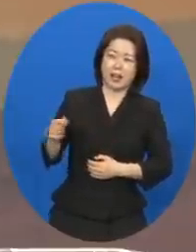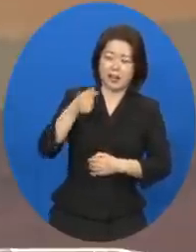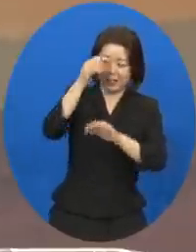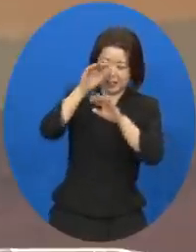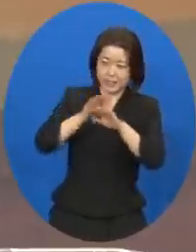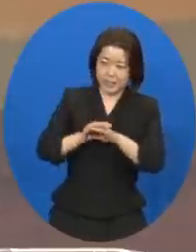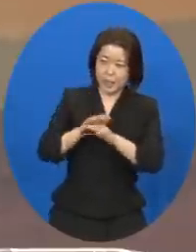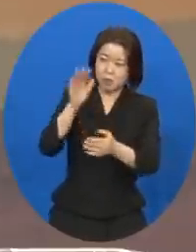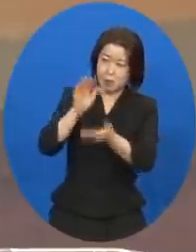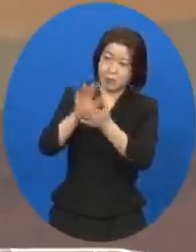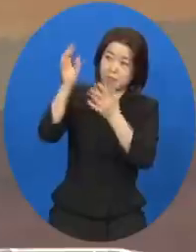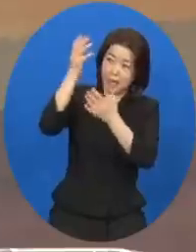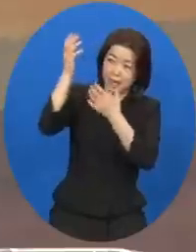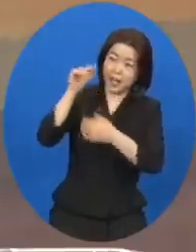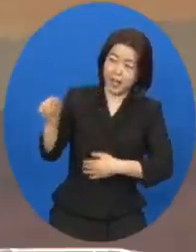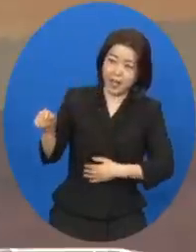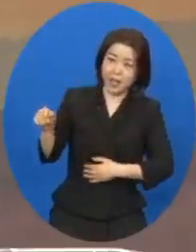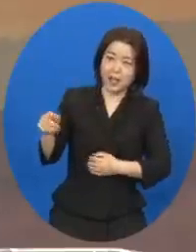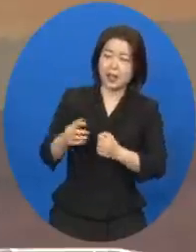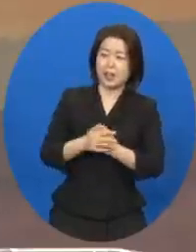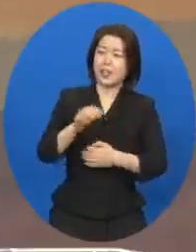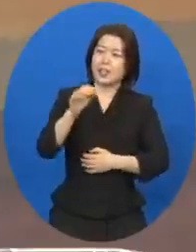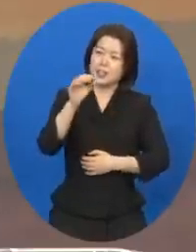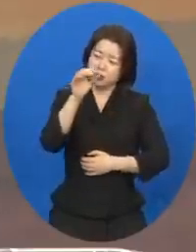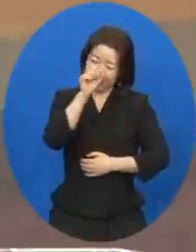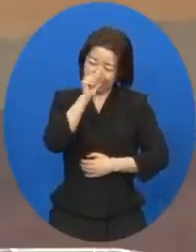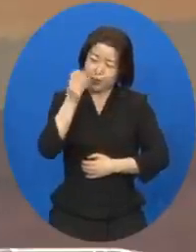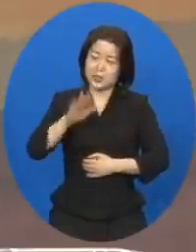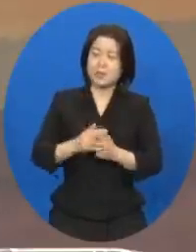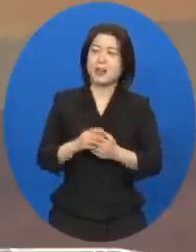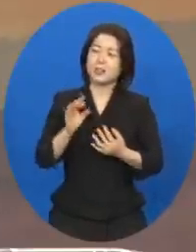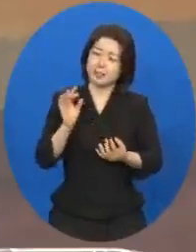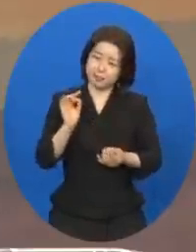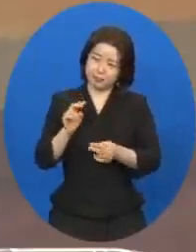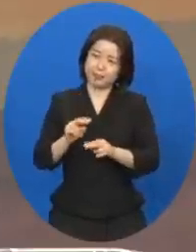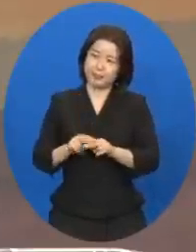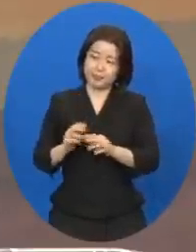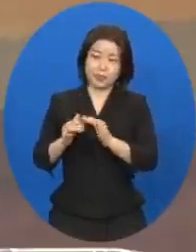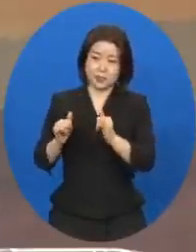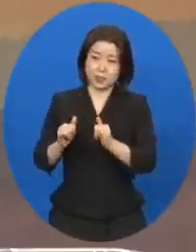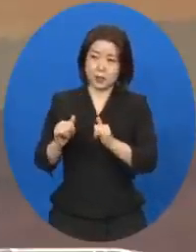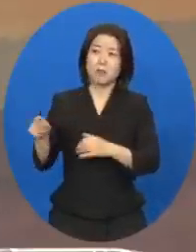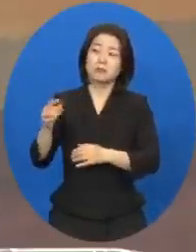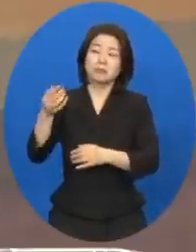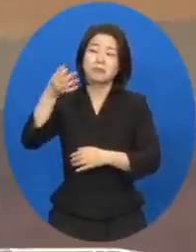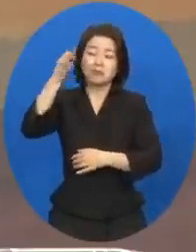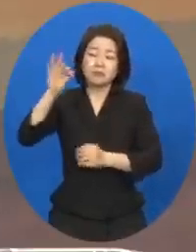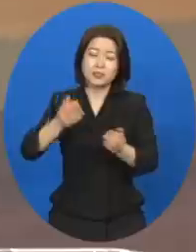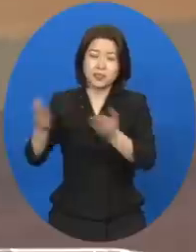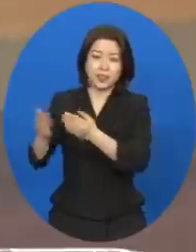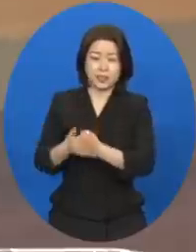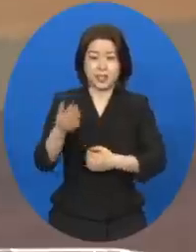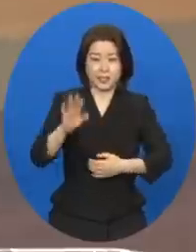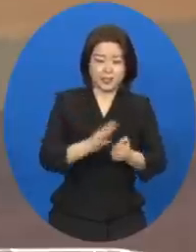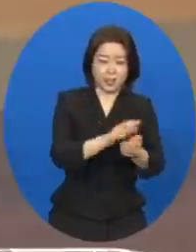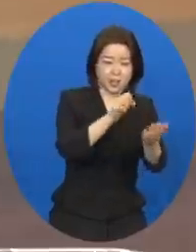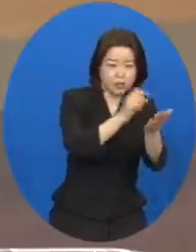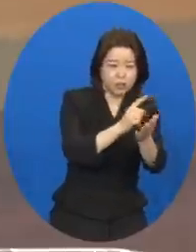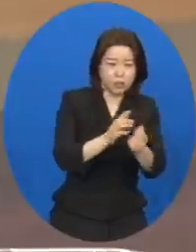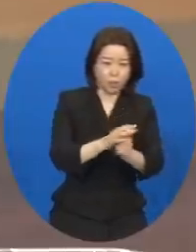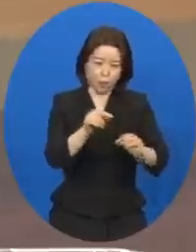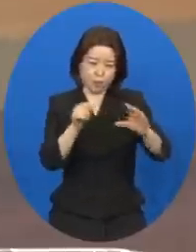열광적으로 드린다. 그렇게 좋아도 그분은 가만히 앉아있는 분이라면. 그런데 뭐 축구 시합할 때